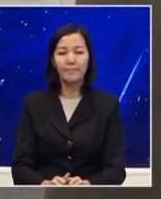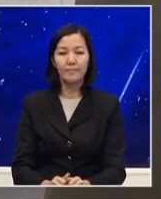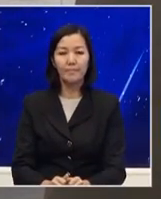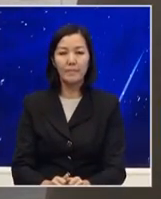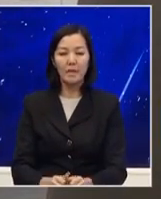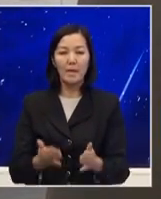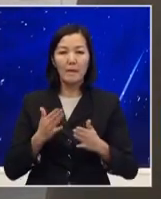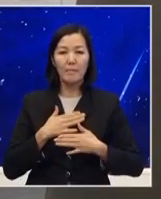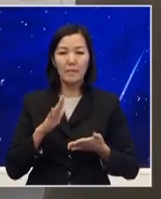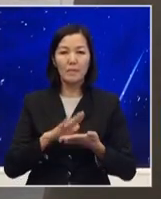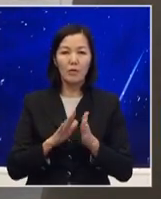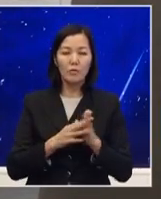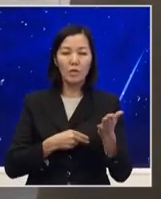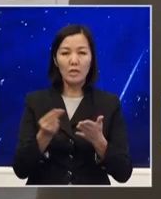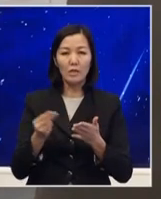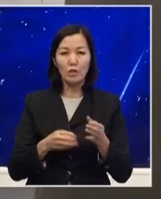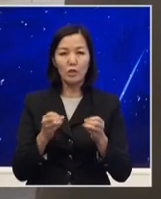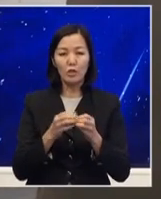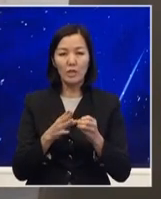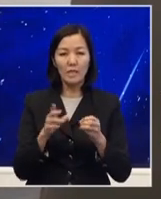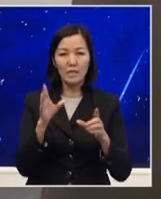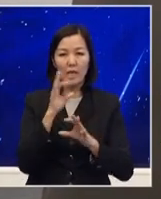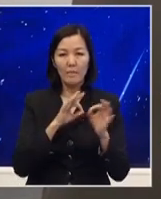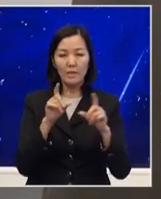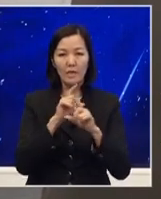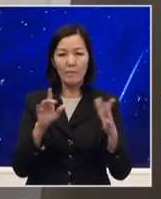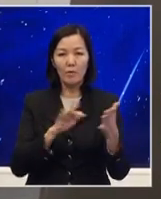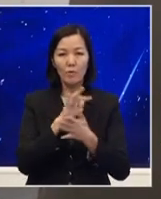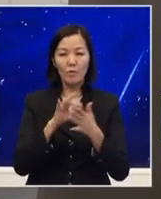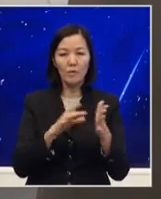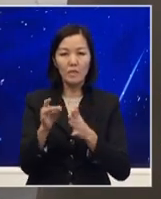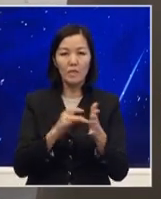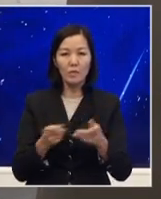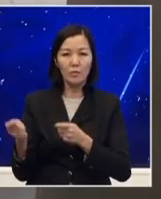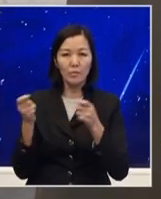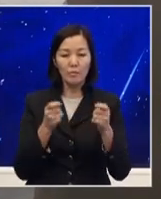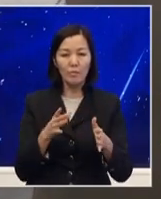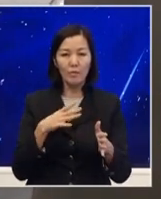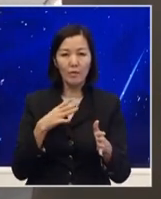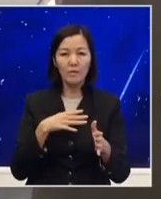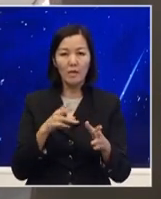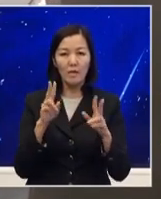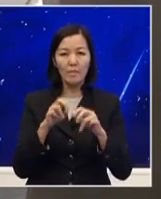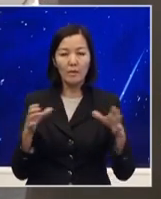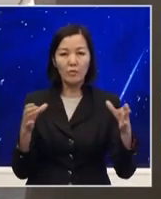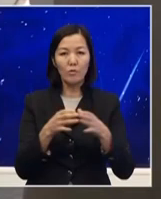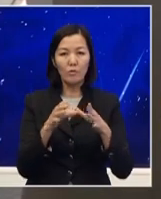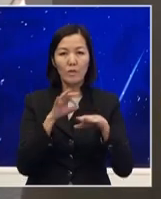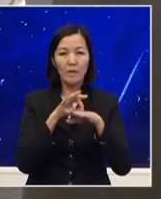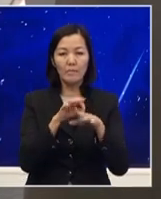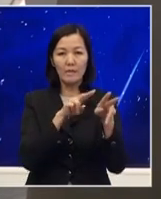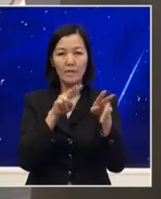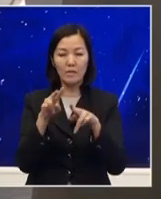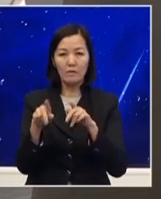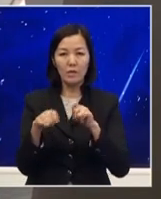Мы заключили договор с 14 аптеками города. В настоящее время напрямую работаем с ними. Кроме того, мониторинговые группы отслеживают